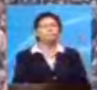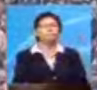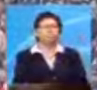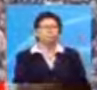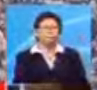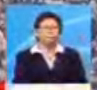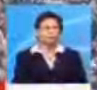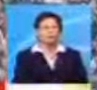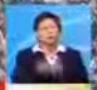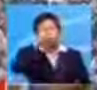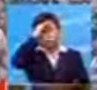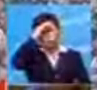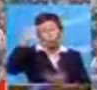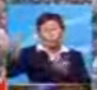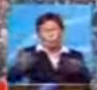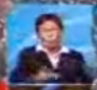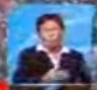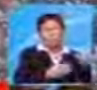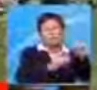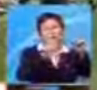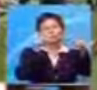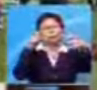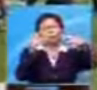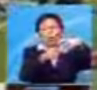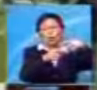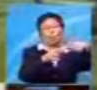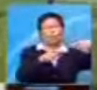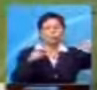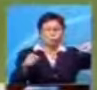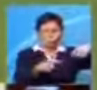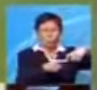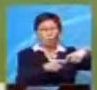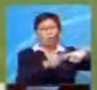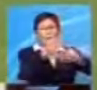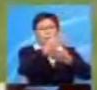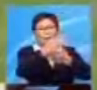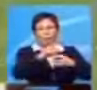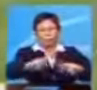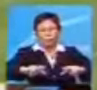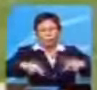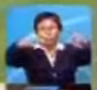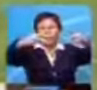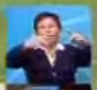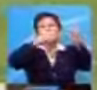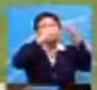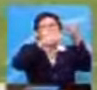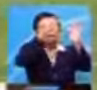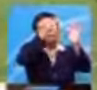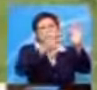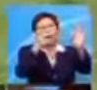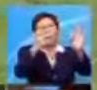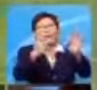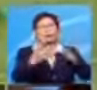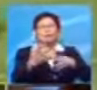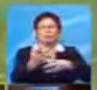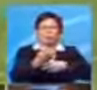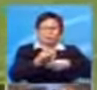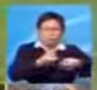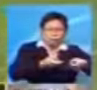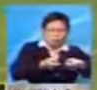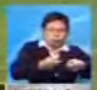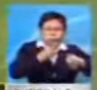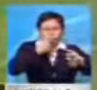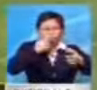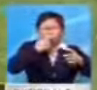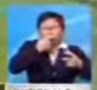perak jdt yang membawa bekalan satu gol pada separuh akhir pertama di Melaka 19 Mac lalu tampak tenang menguasai permainan sejak